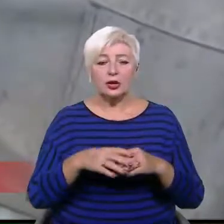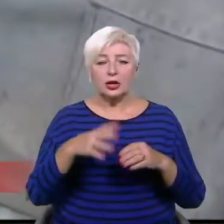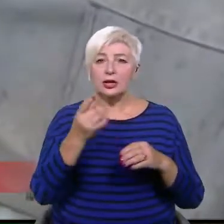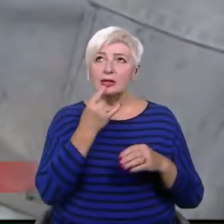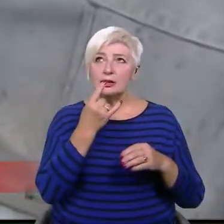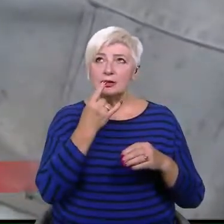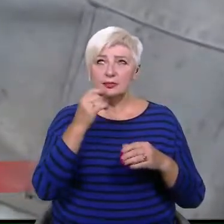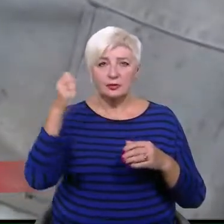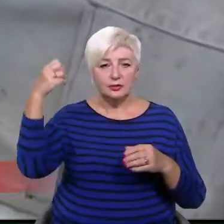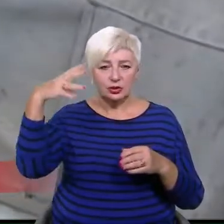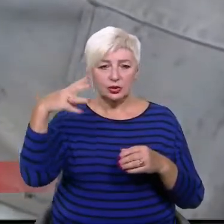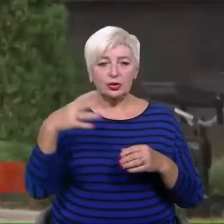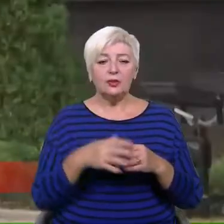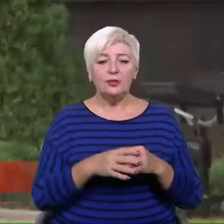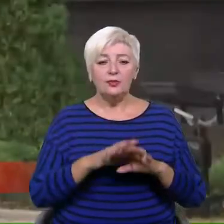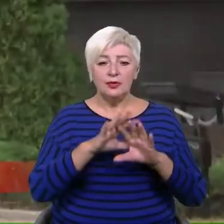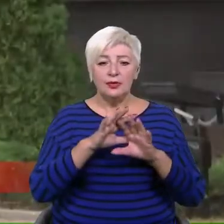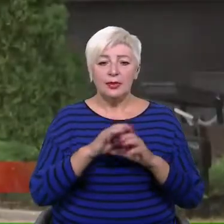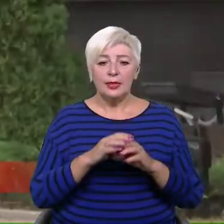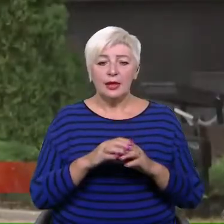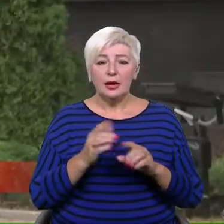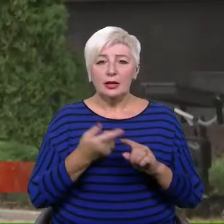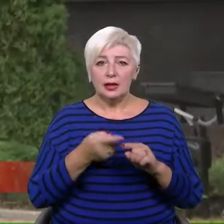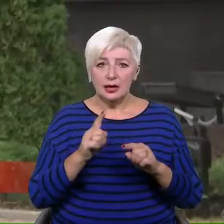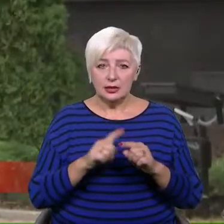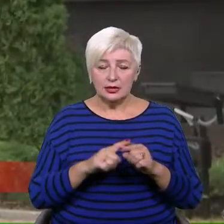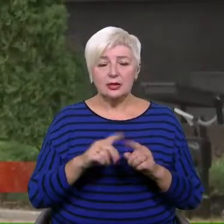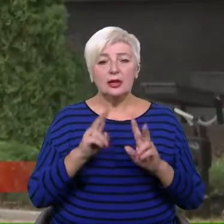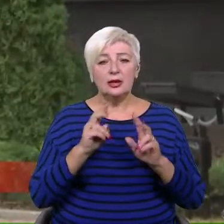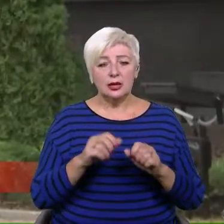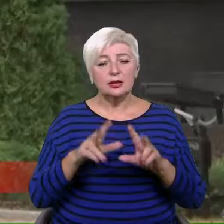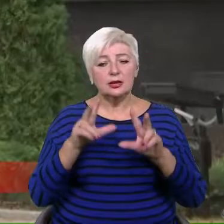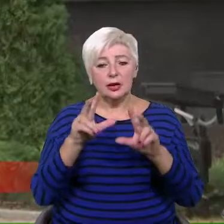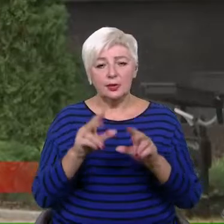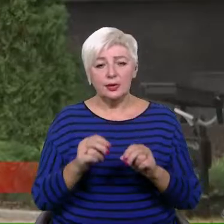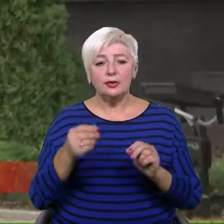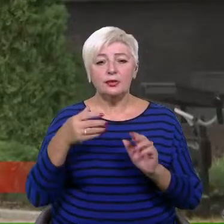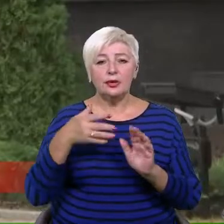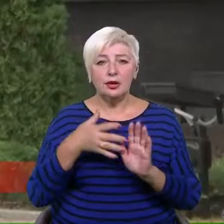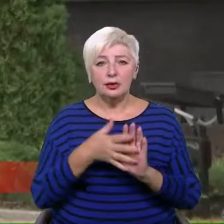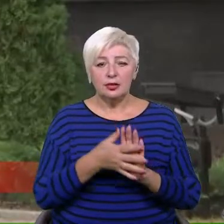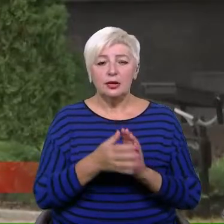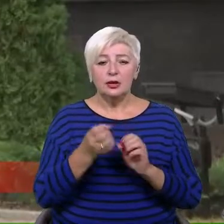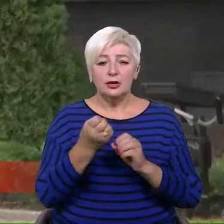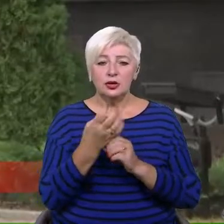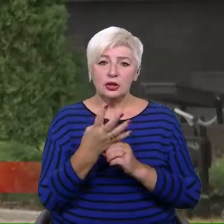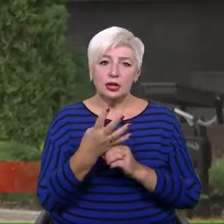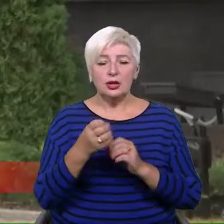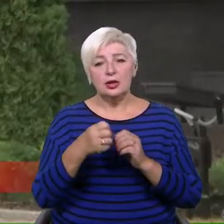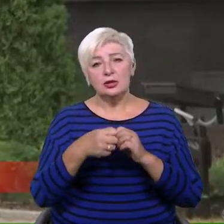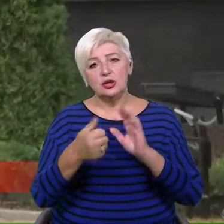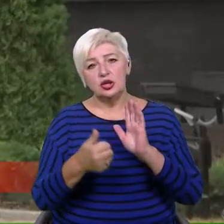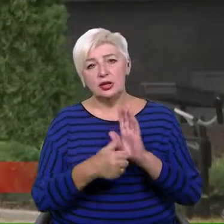із плавних кранів. На це, як запевнили в мерії, піде 14-16